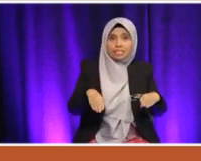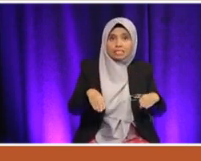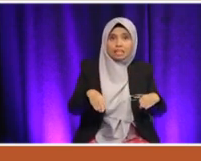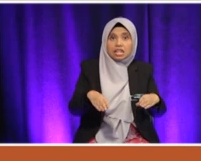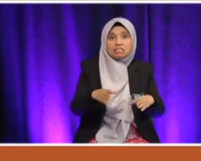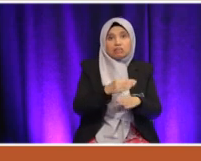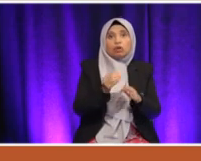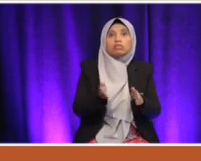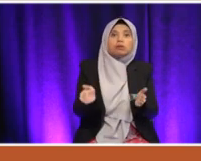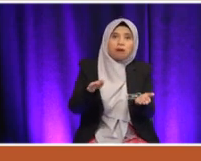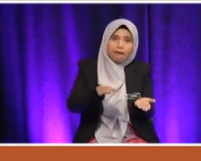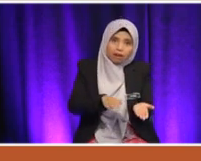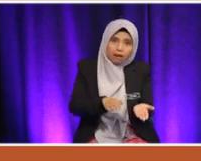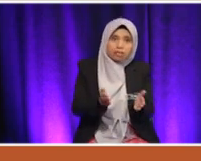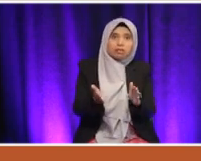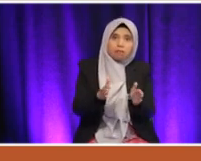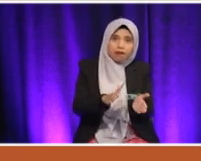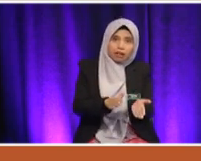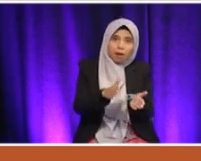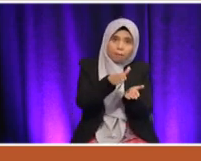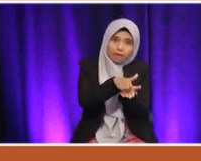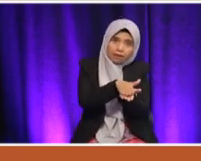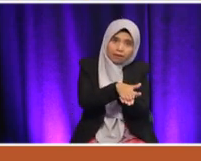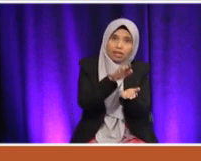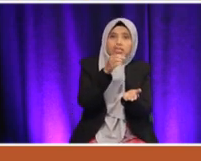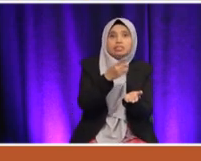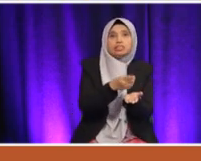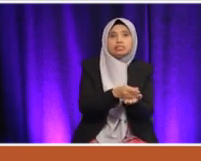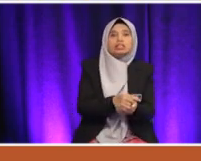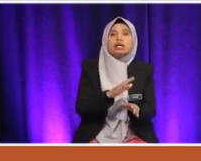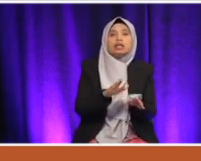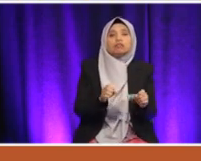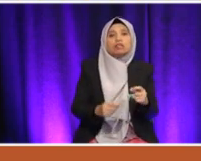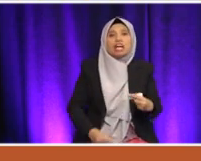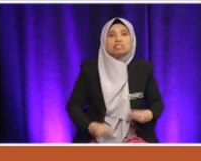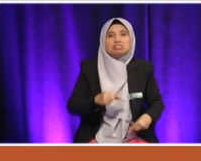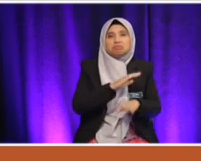disebabkan oleh masalah berjalan atau kayu jalan yang tidak stabil